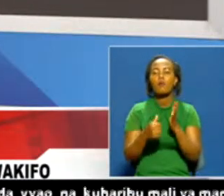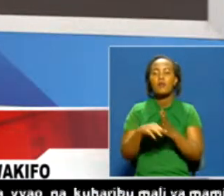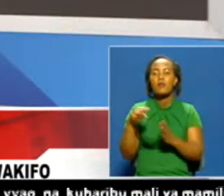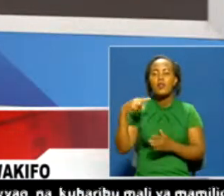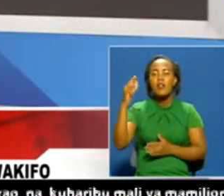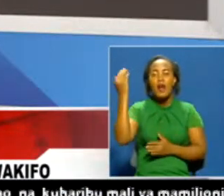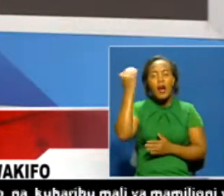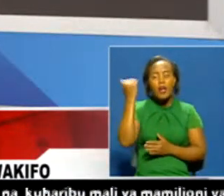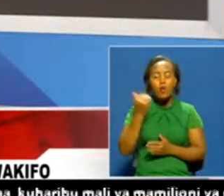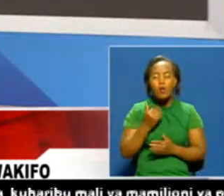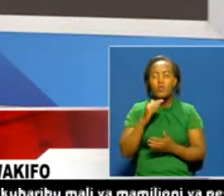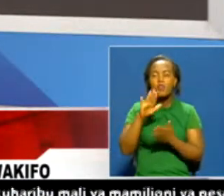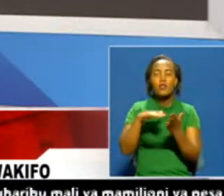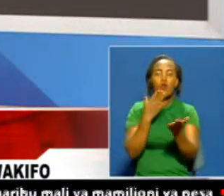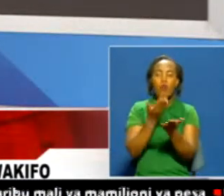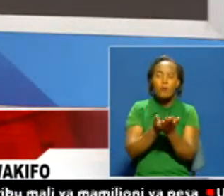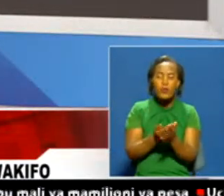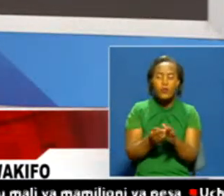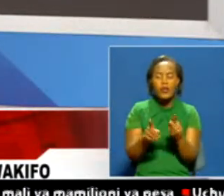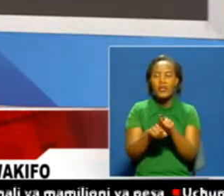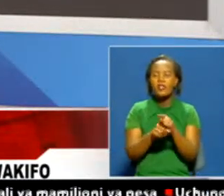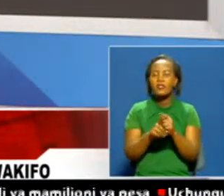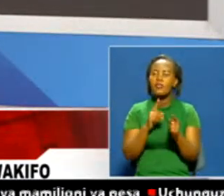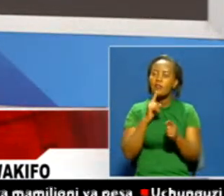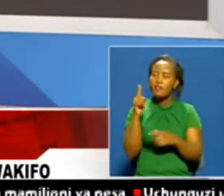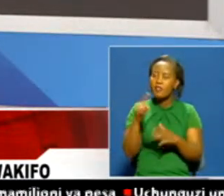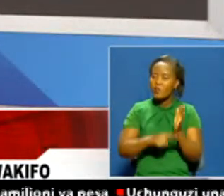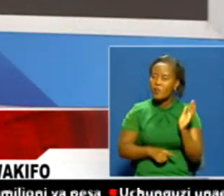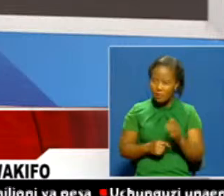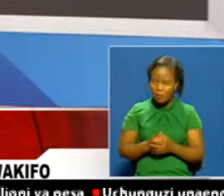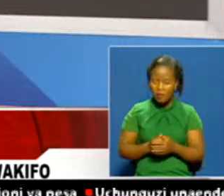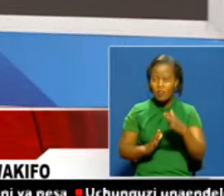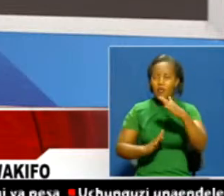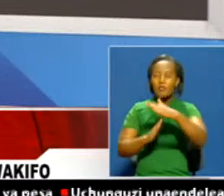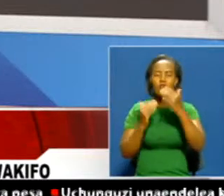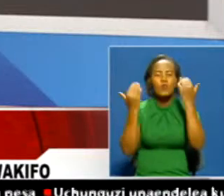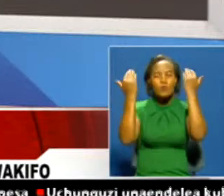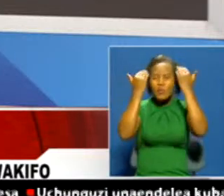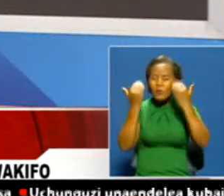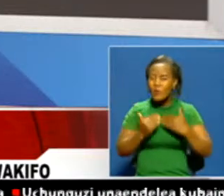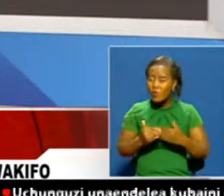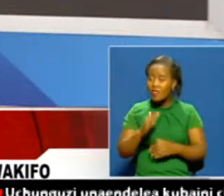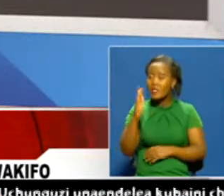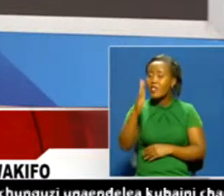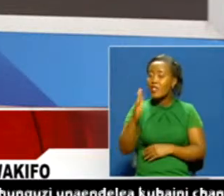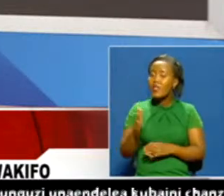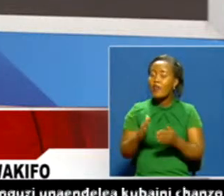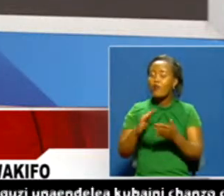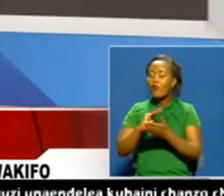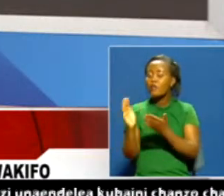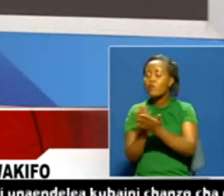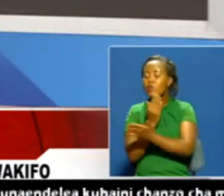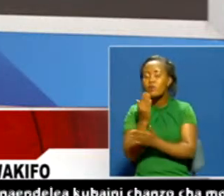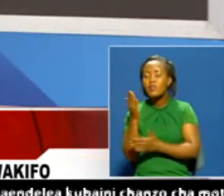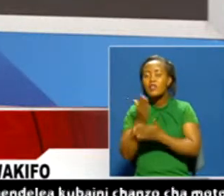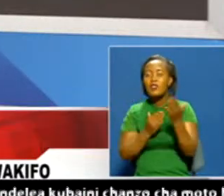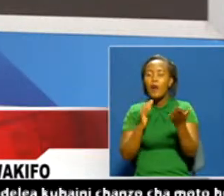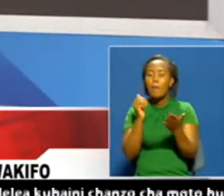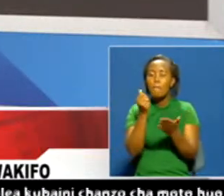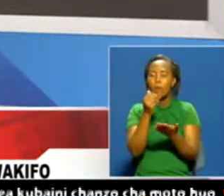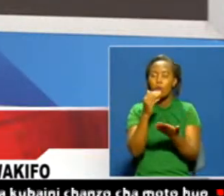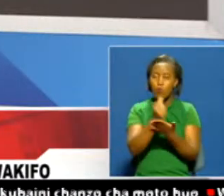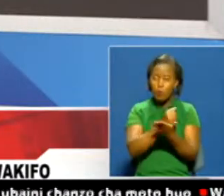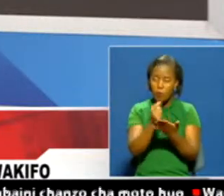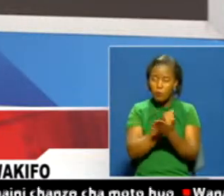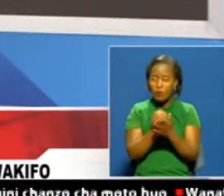zile za mahakimu, alikariri kuwa mahakama hiyo ya juu haikuondolea mbali baadhi ya hukumu kwenye kesi nyingi ambazo sizo za